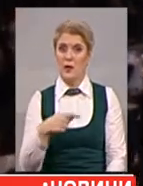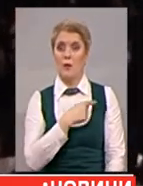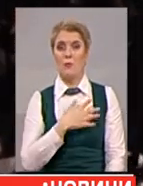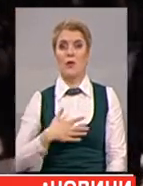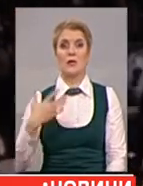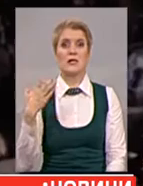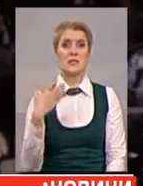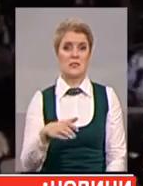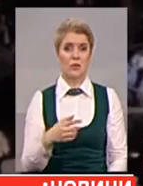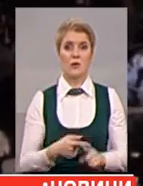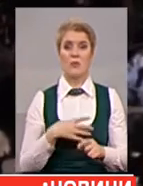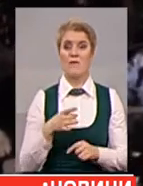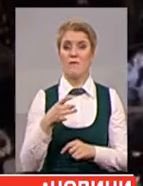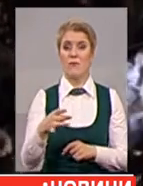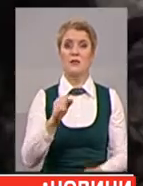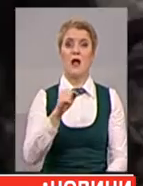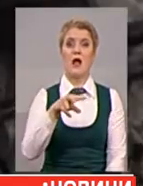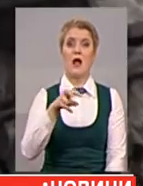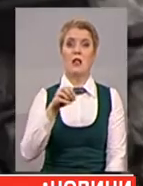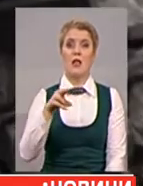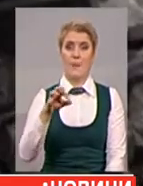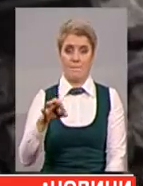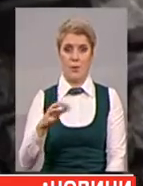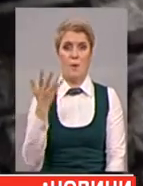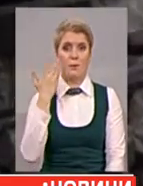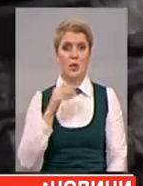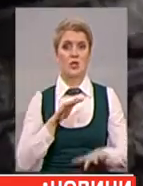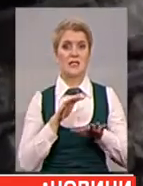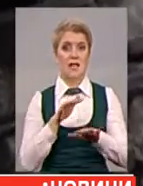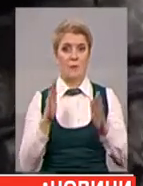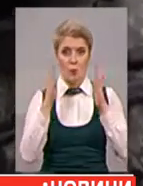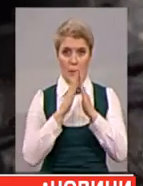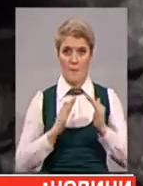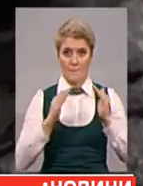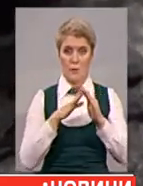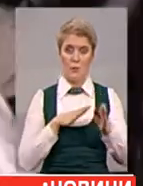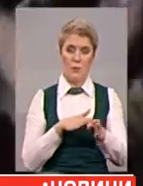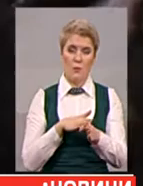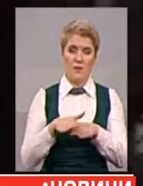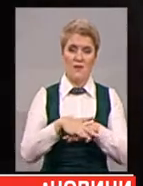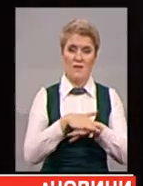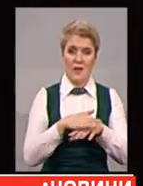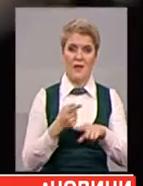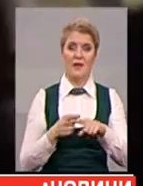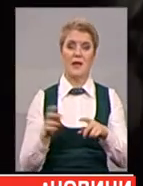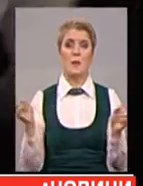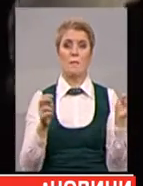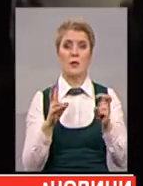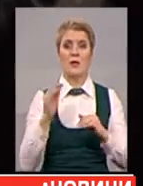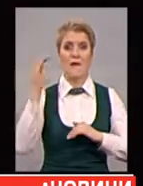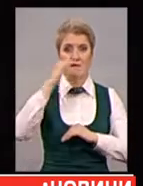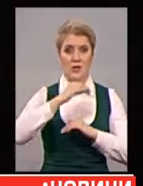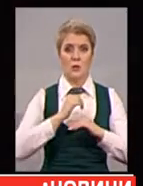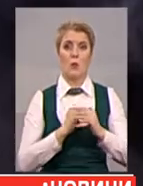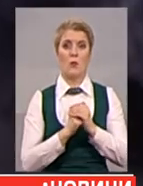Атаріб у провінції Алеппо. За даними правозахисників, під час нападу в мечеті було повно вірян, які прийшли на вечірню молитву. В армії